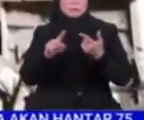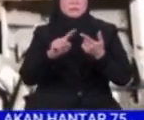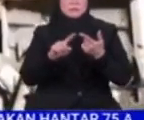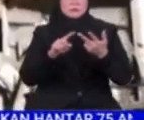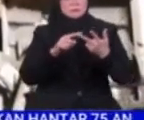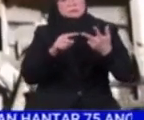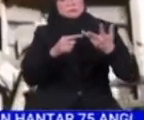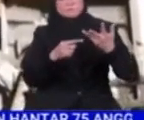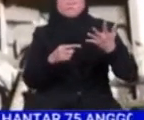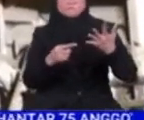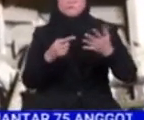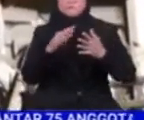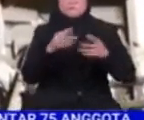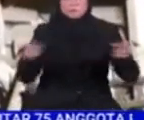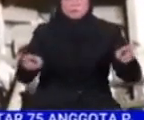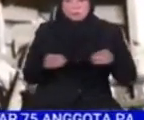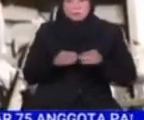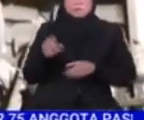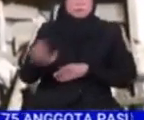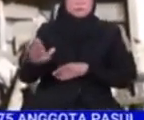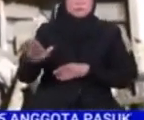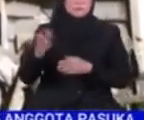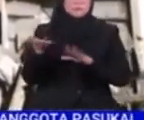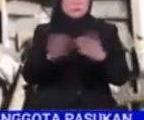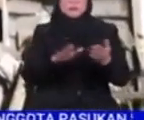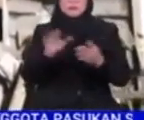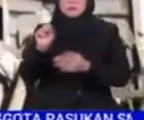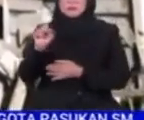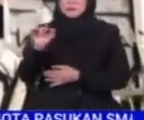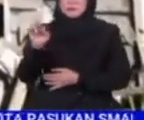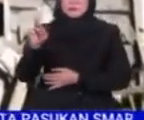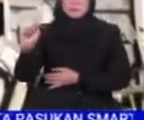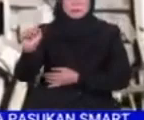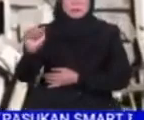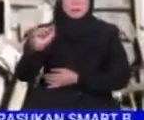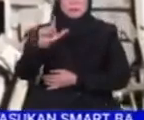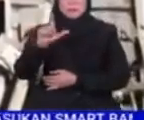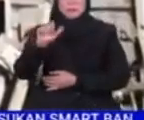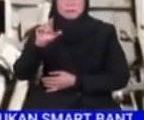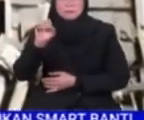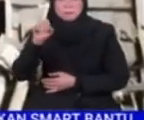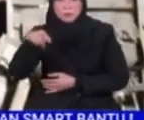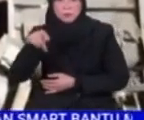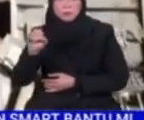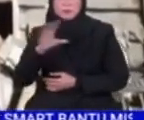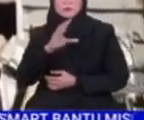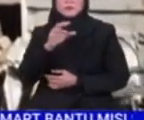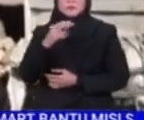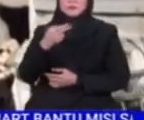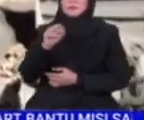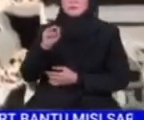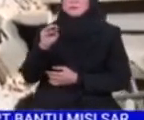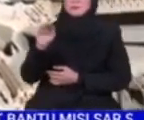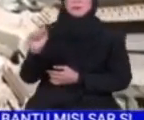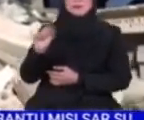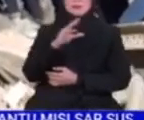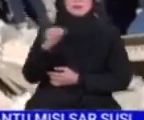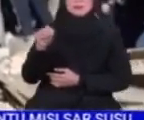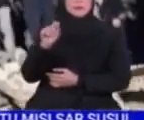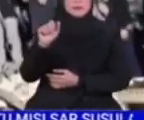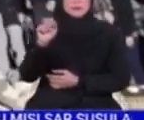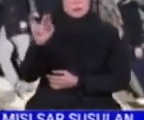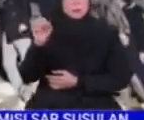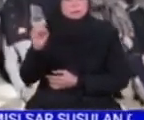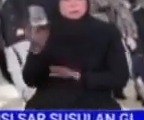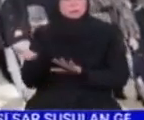Diyarbakir dan Osmania. Di Syria pula korban dicatatkan di Aleppo, Latakia, Hama dan Tartus. Kebanyakan